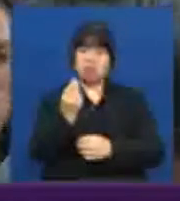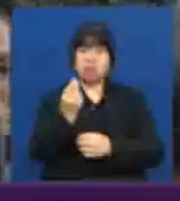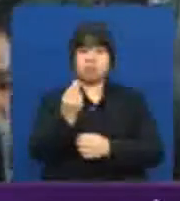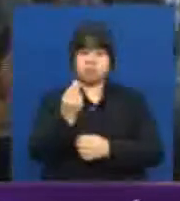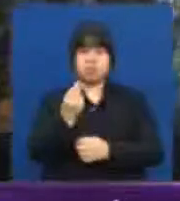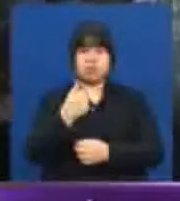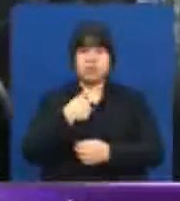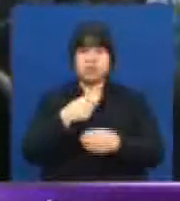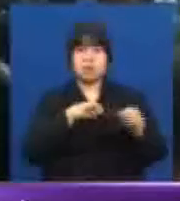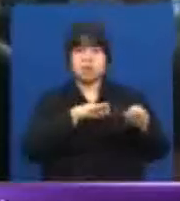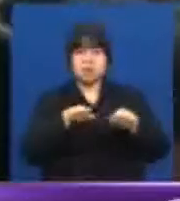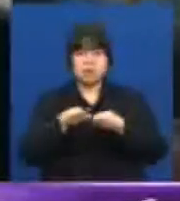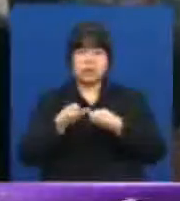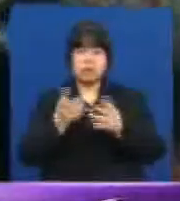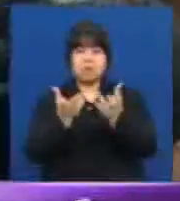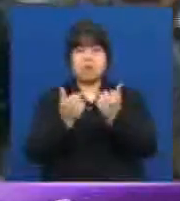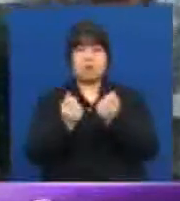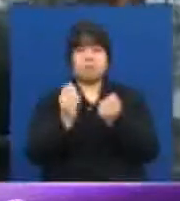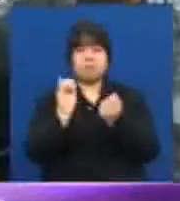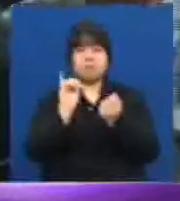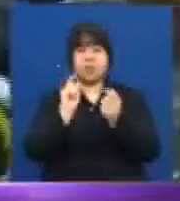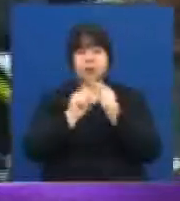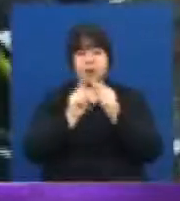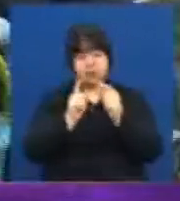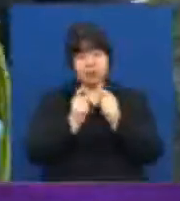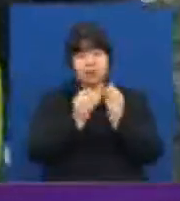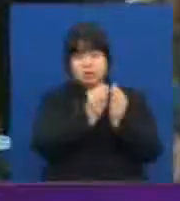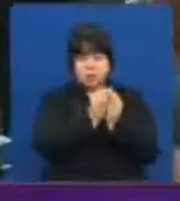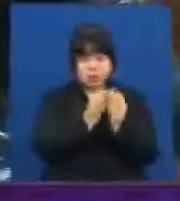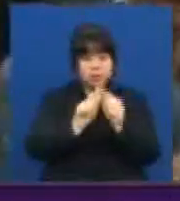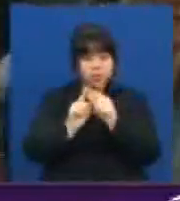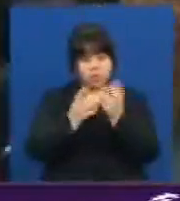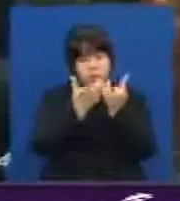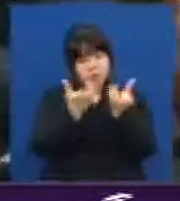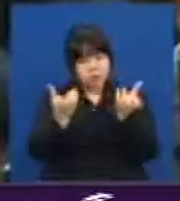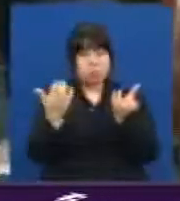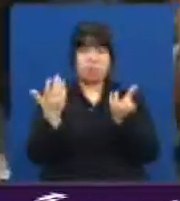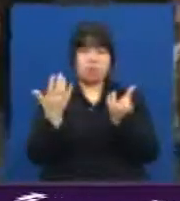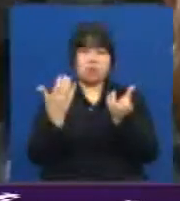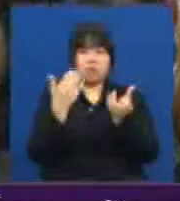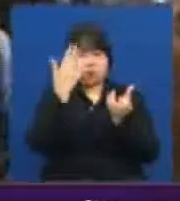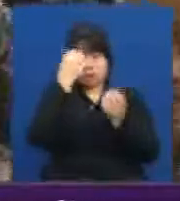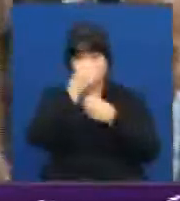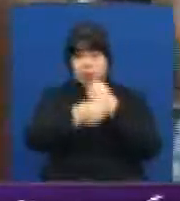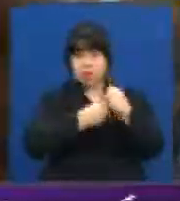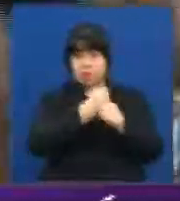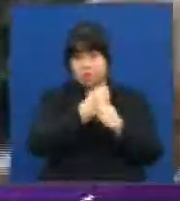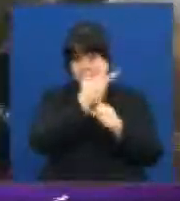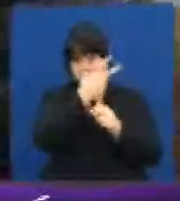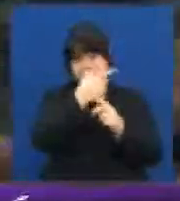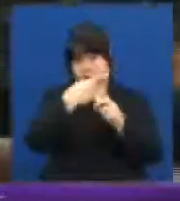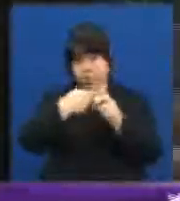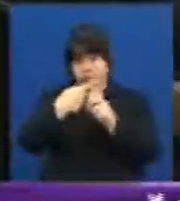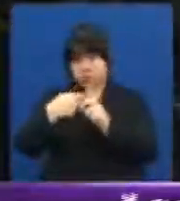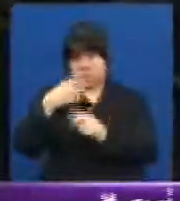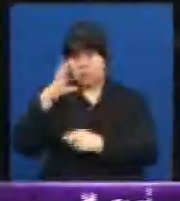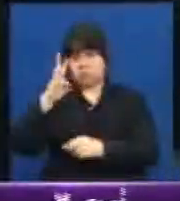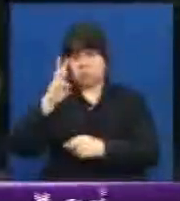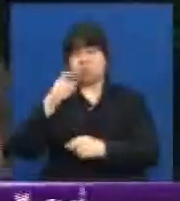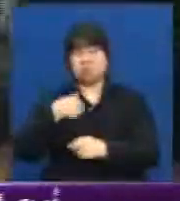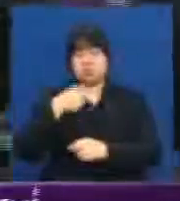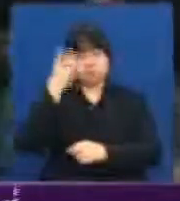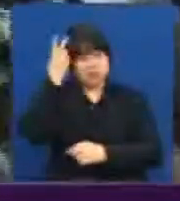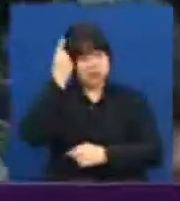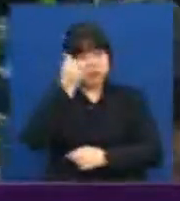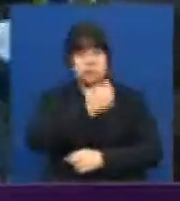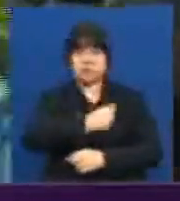จึงไม่ได้เตรียมตัวไปรับลูกชายแต่ได้ร้านอาหารเอาไว้ต้อนรับแล้วเพราะว่าตลอด 3ปี 6เดือนที่ผ่านมาตนเองรู้สึกเครียด